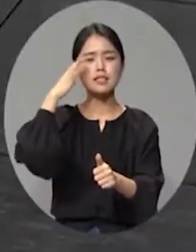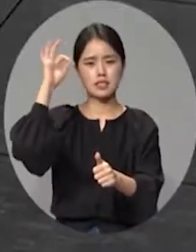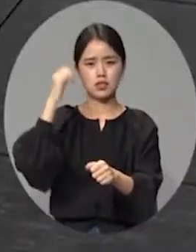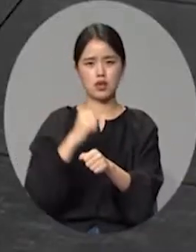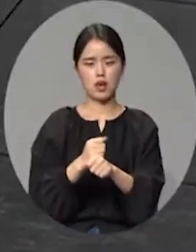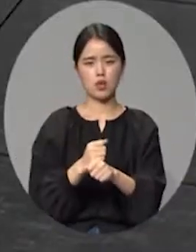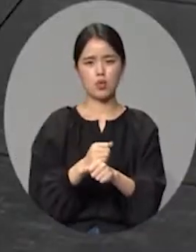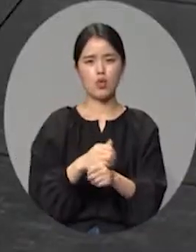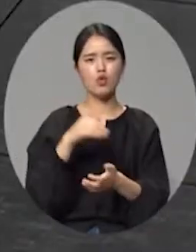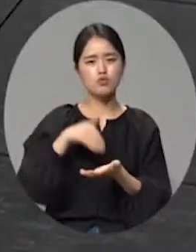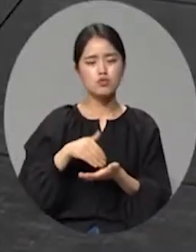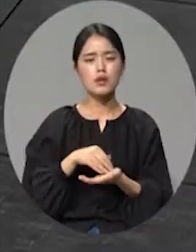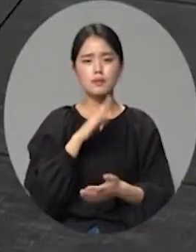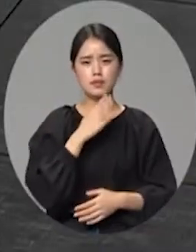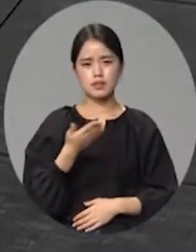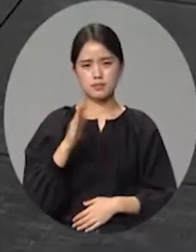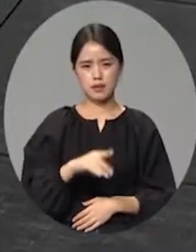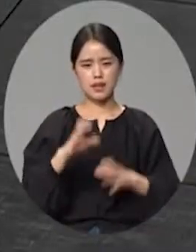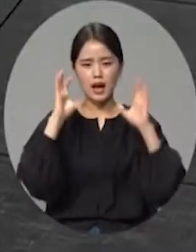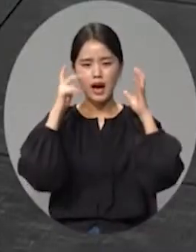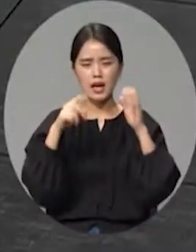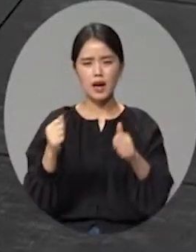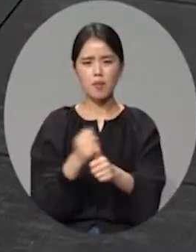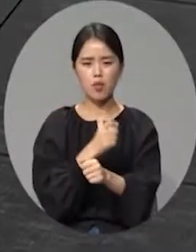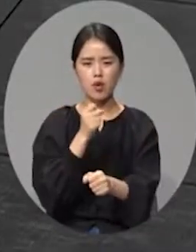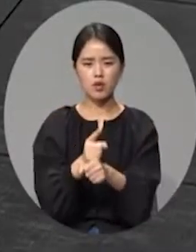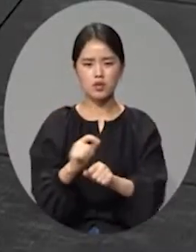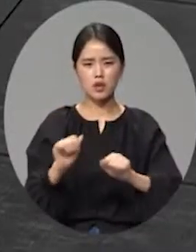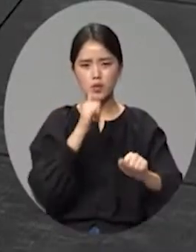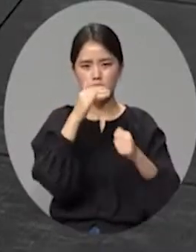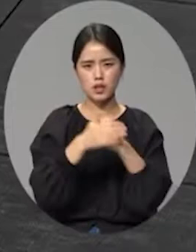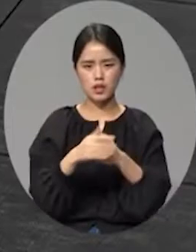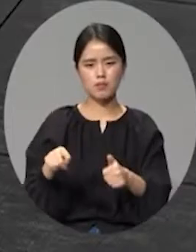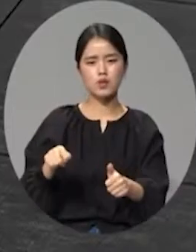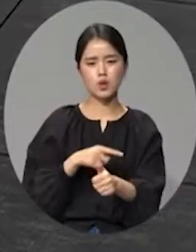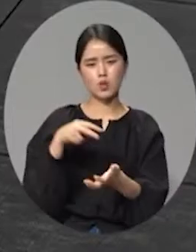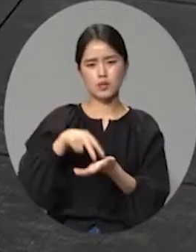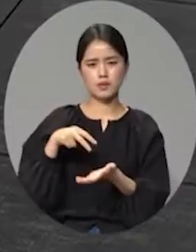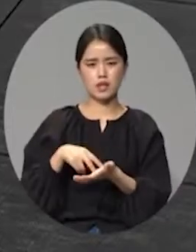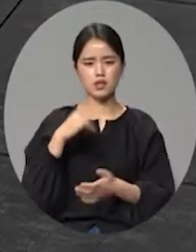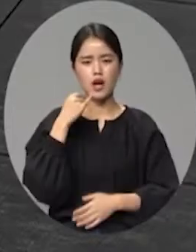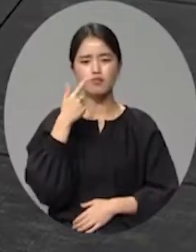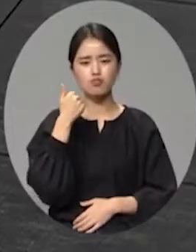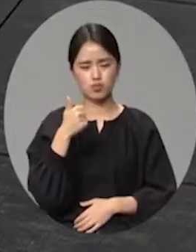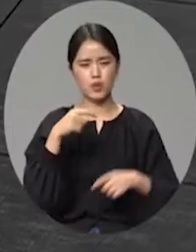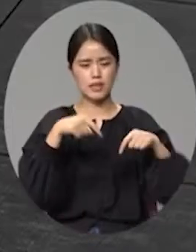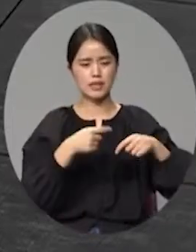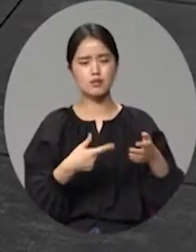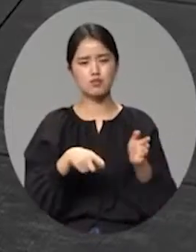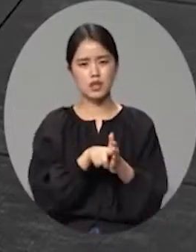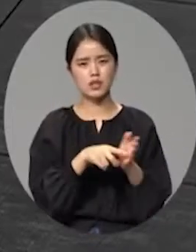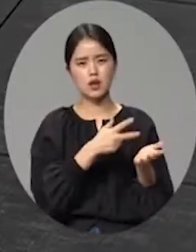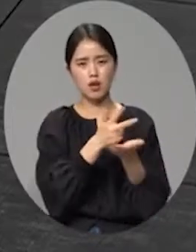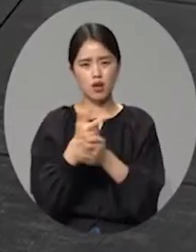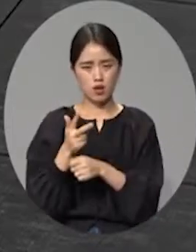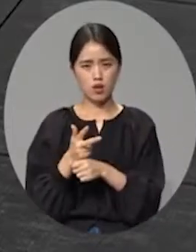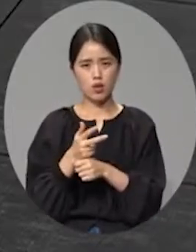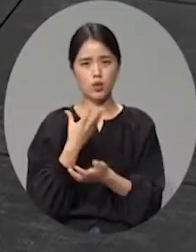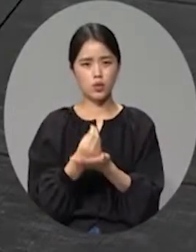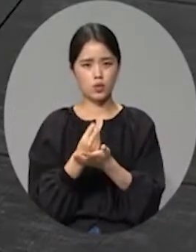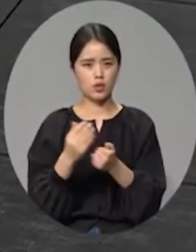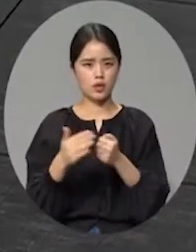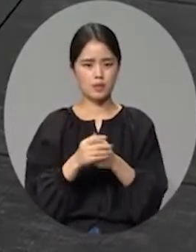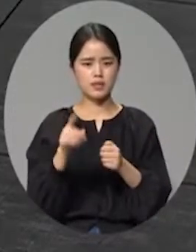반성하고 있지만 아이가 폭력성을 보여 교육 차원에서 학부모 상담을 위해 영상을 찍은 것이라 며 당시에는